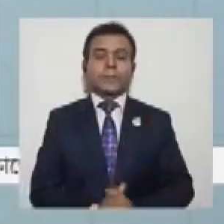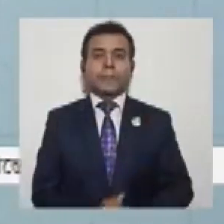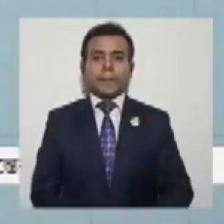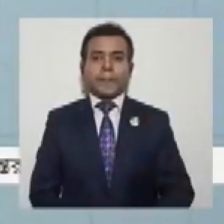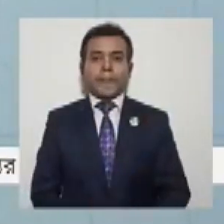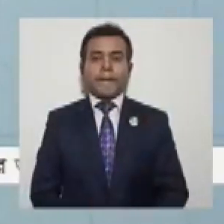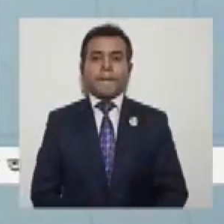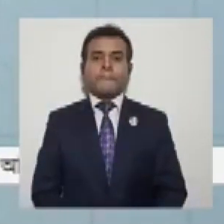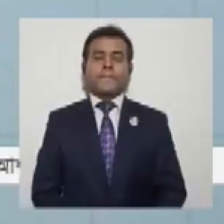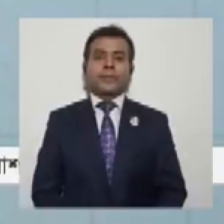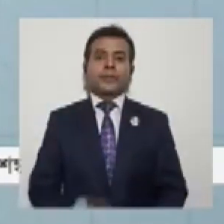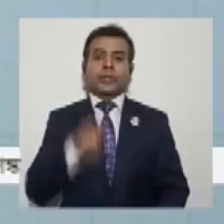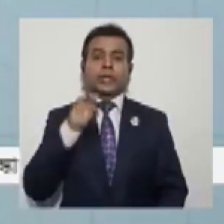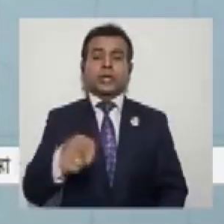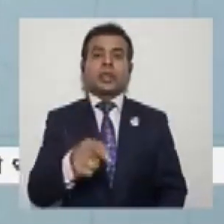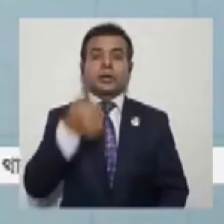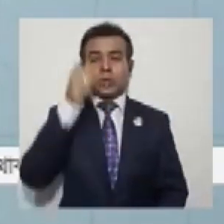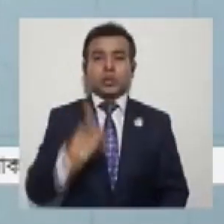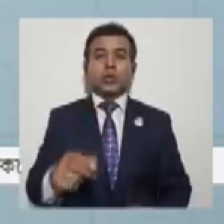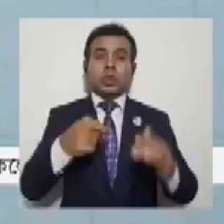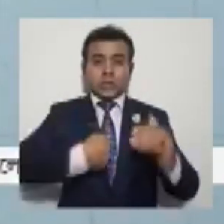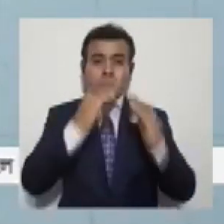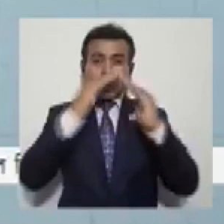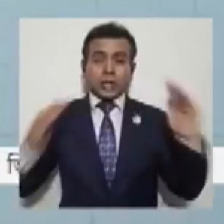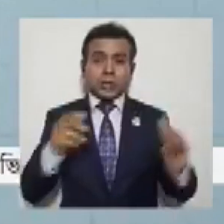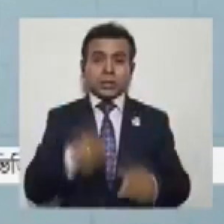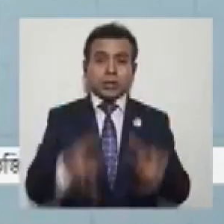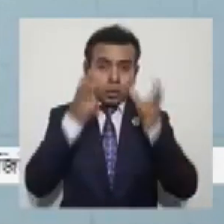4168 জন গত 24 ঘন্টায়, এবং এ পর্যন্ত